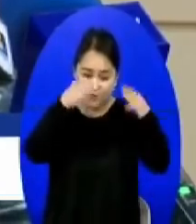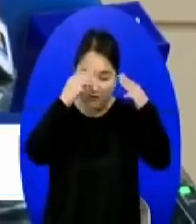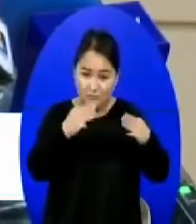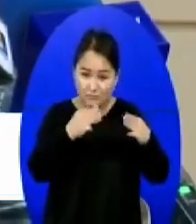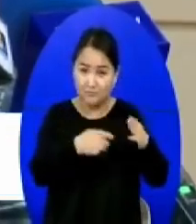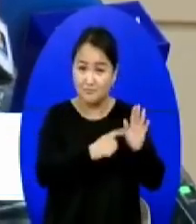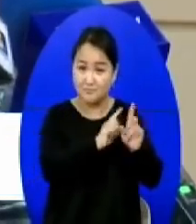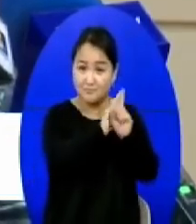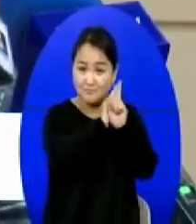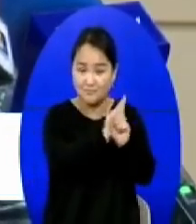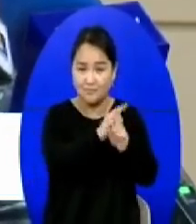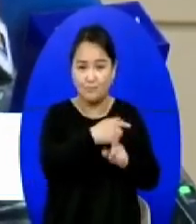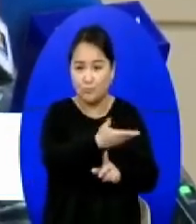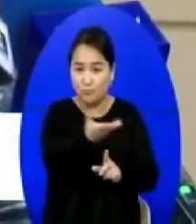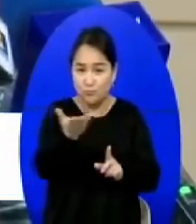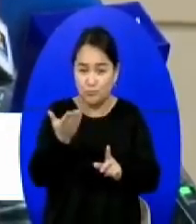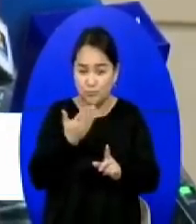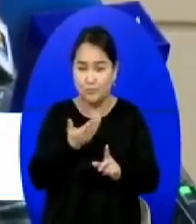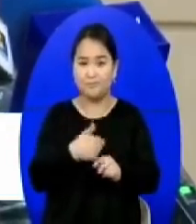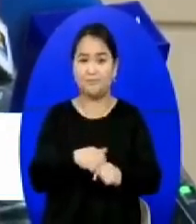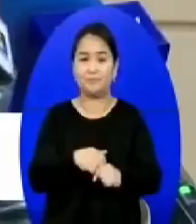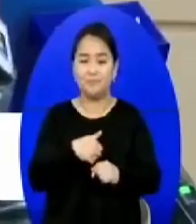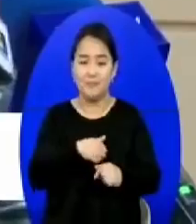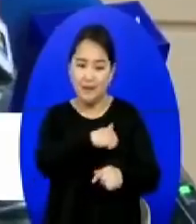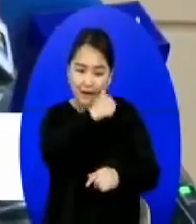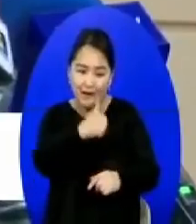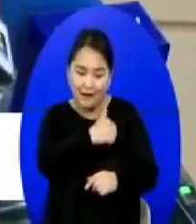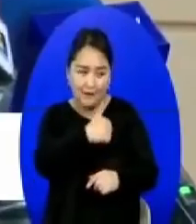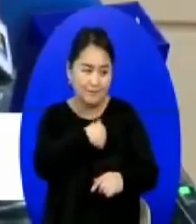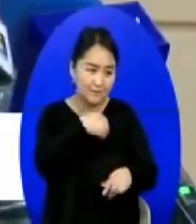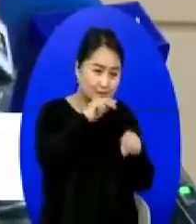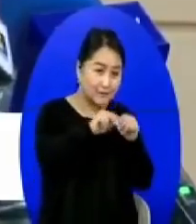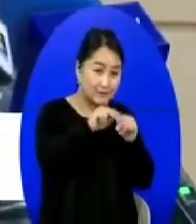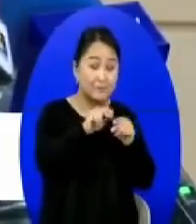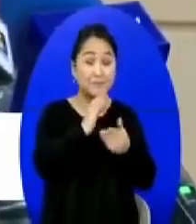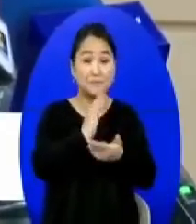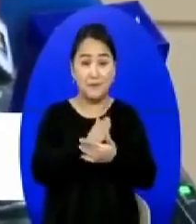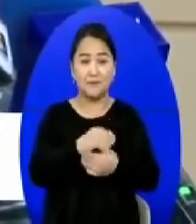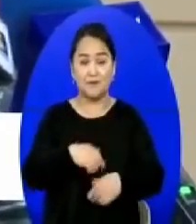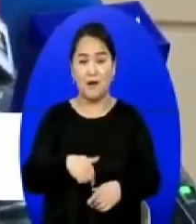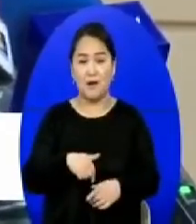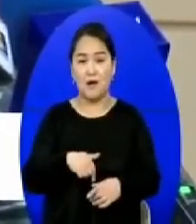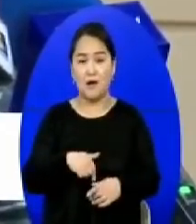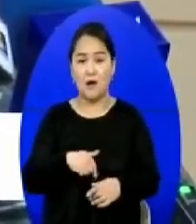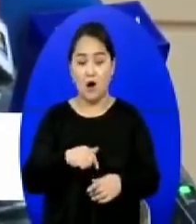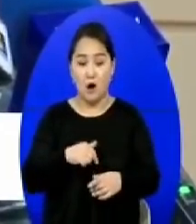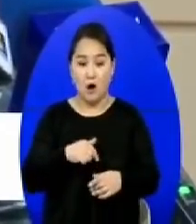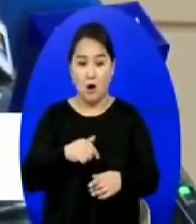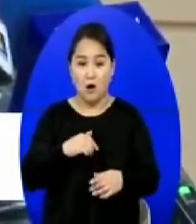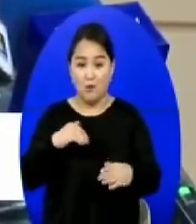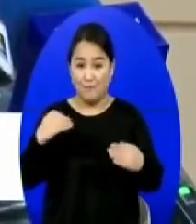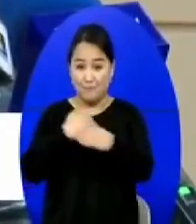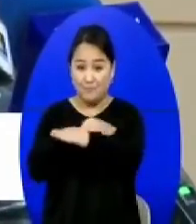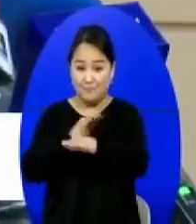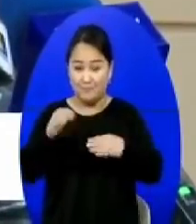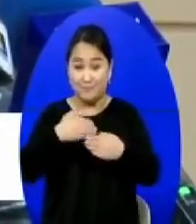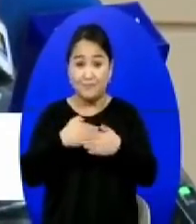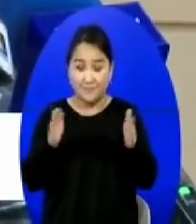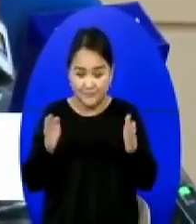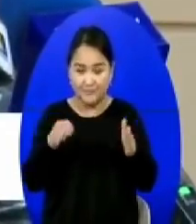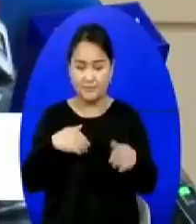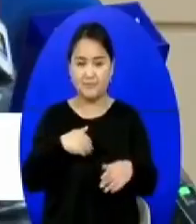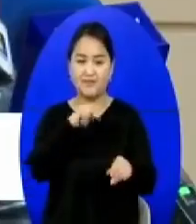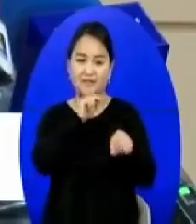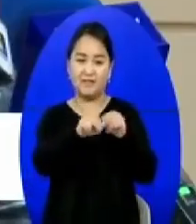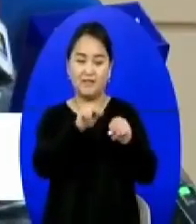талаар өгсөн үгийн хэрэгжилтийг хангах ажиллаж байна. За, хөдөлгөөн нээсэнтэй холбоотой хяналт шалгалт сулрна гэж ойлгож